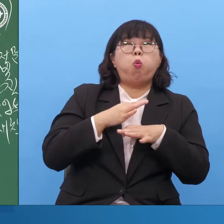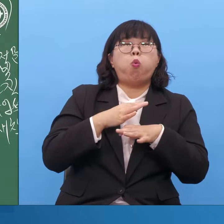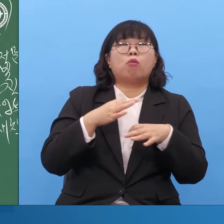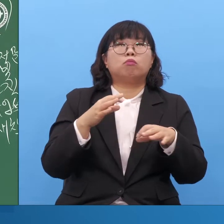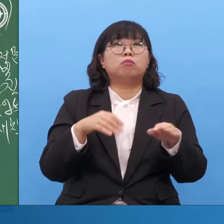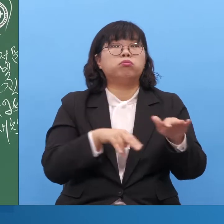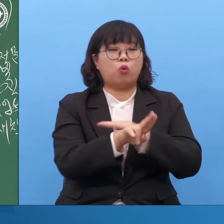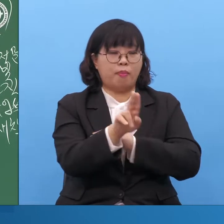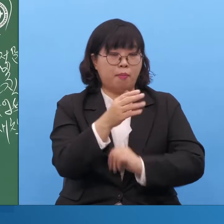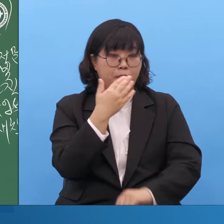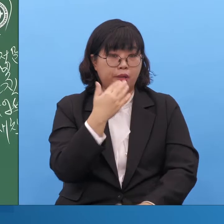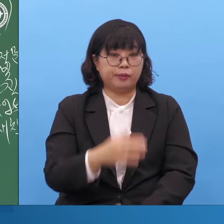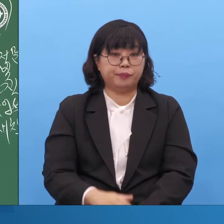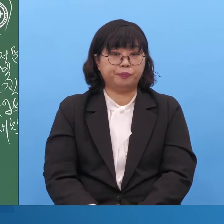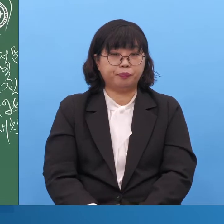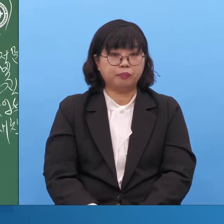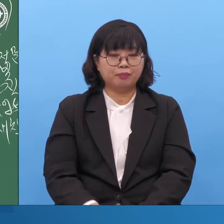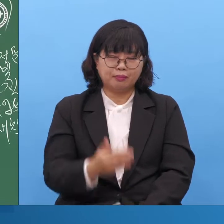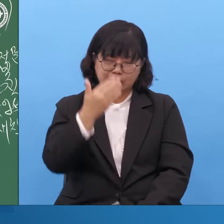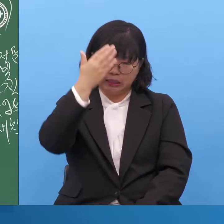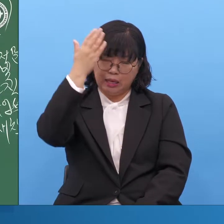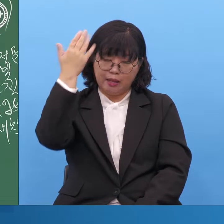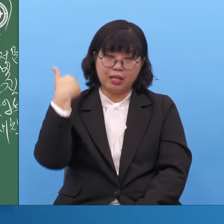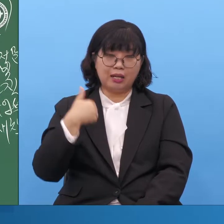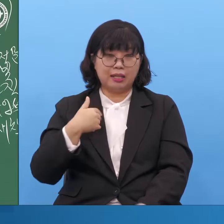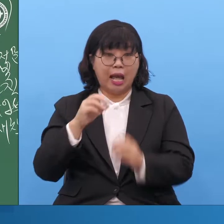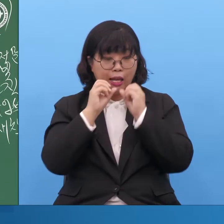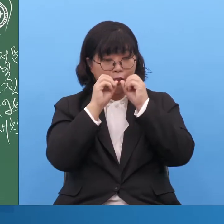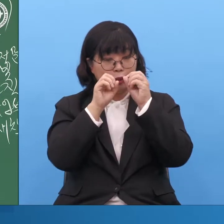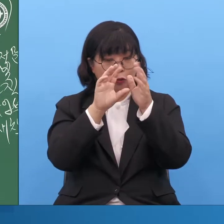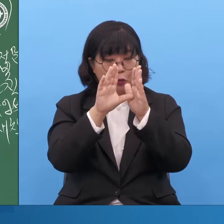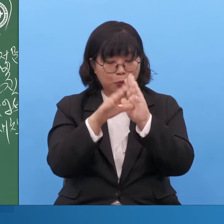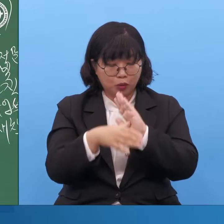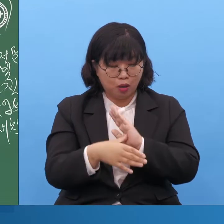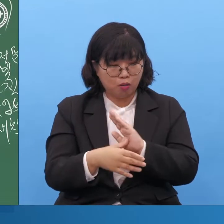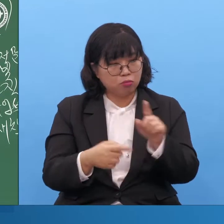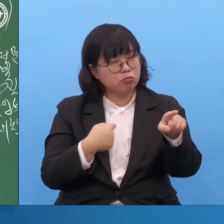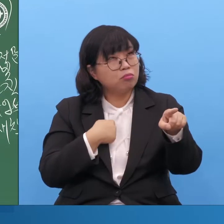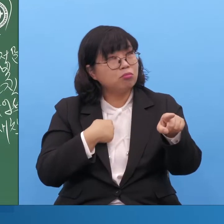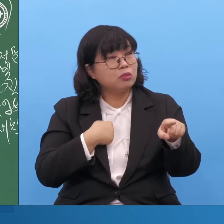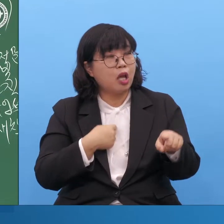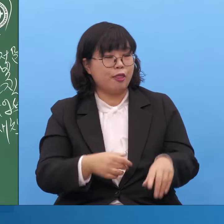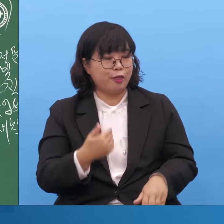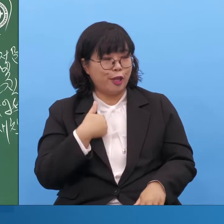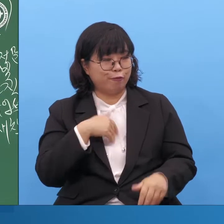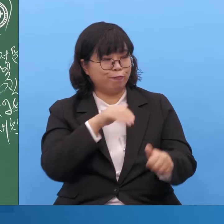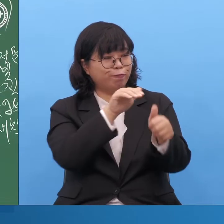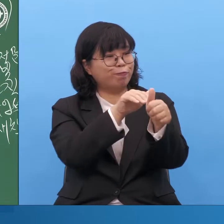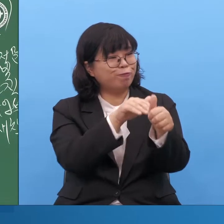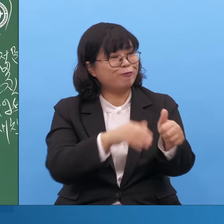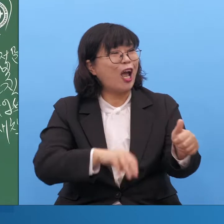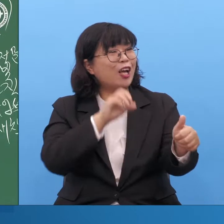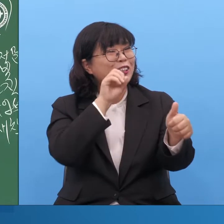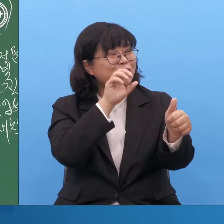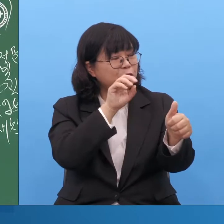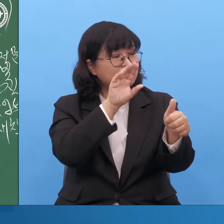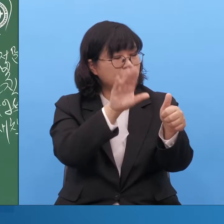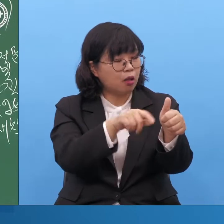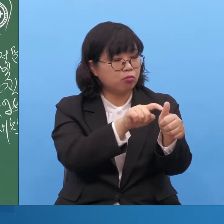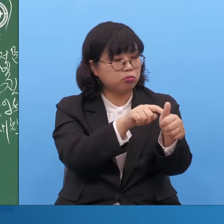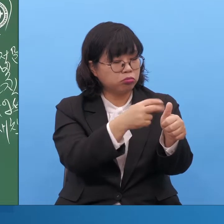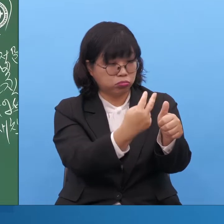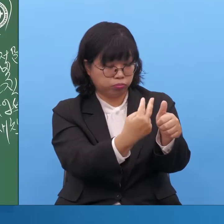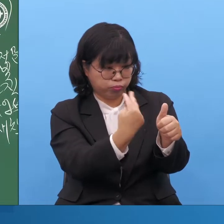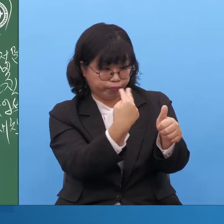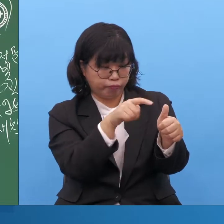가보면요. 많은 괜찮은 분들이 우리를 불쌍하게 생각하더라고요. That usually when we go out to evangelize, 나쁜 건 many 없습니다. good people look as if that we 나쁜 are 건 very